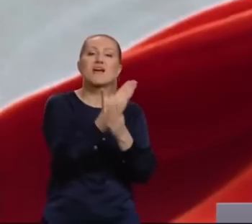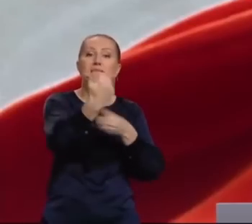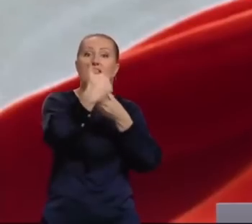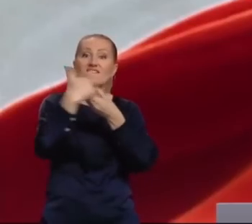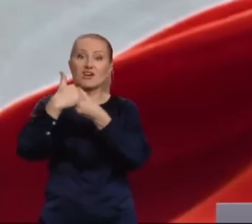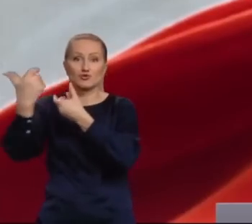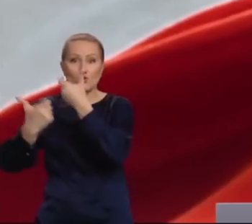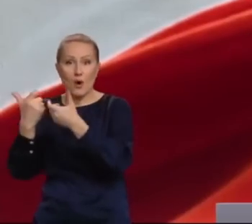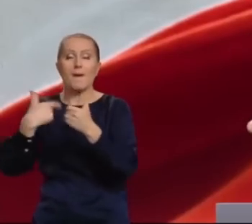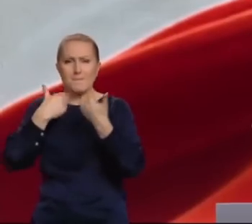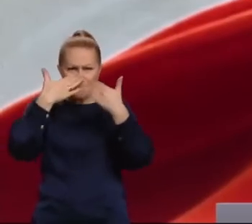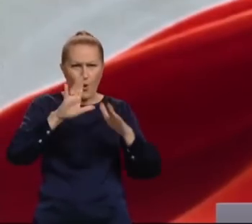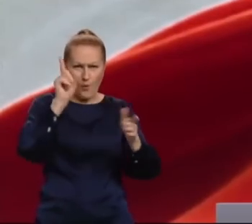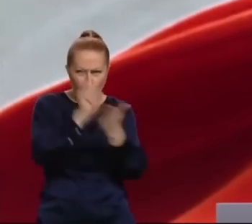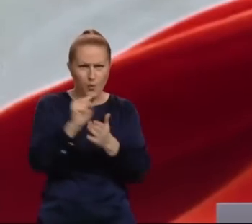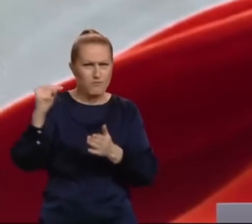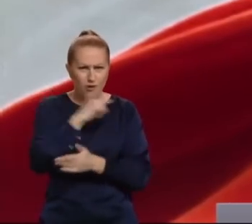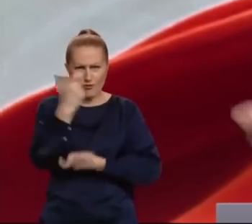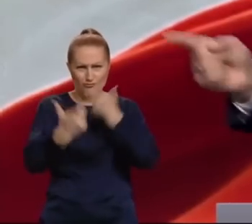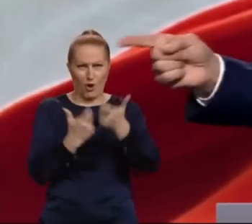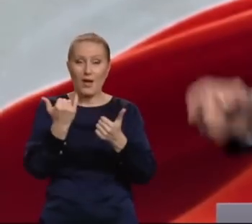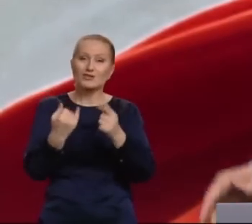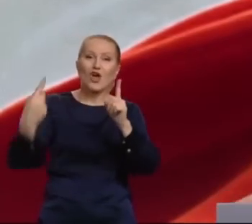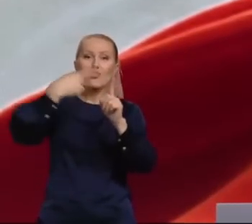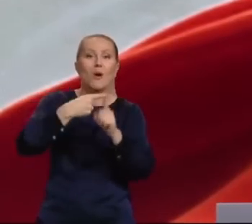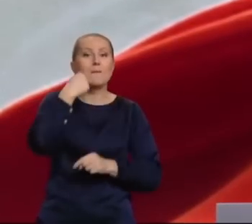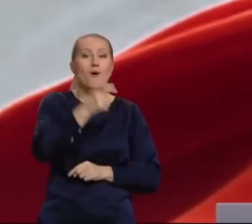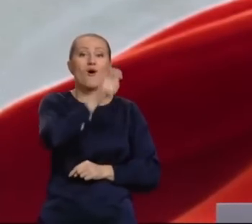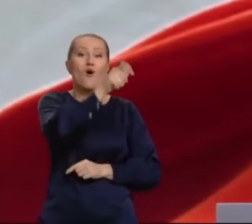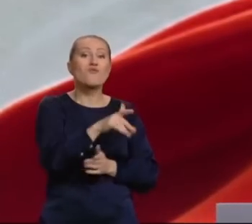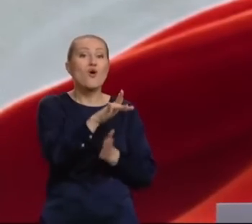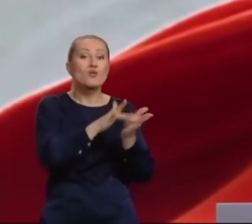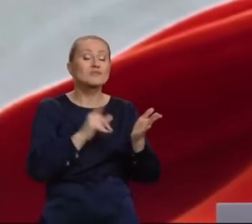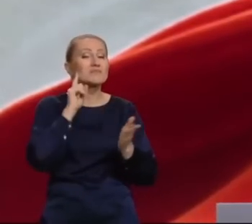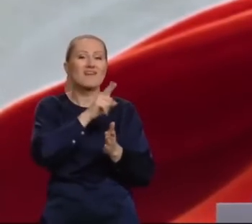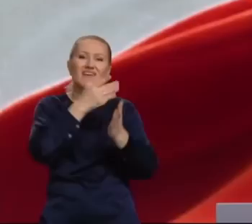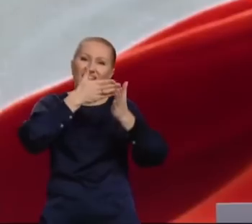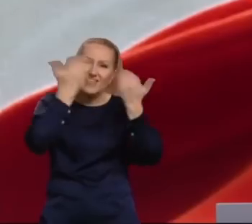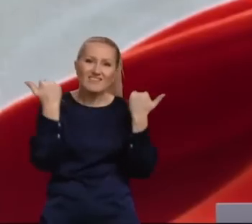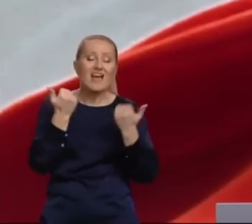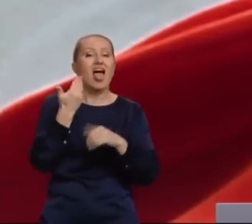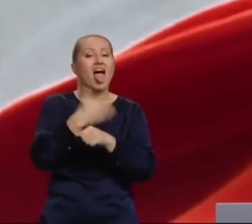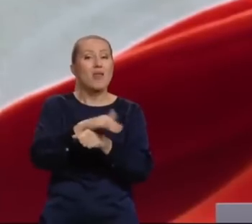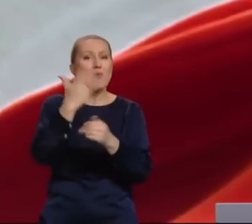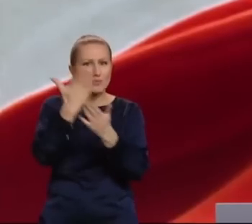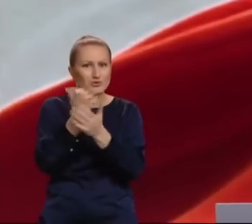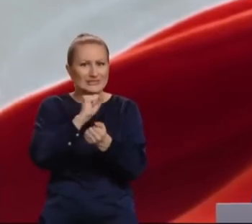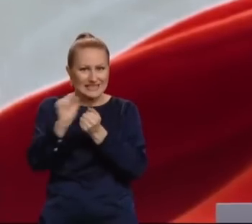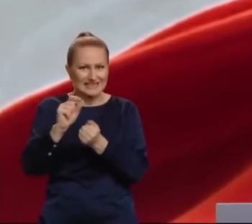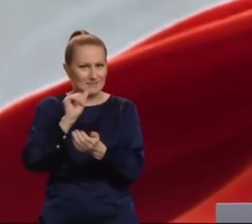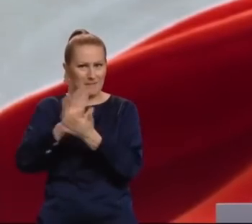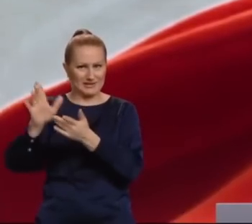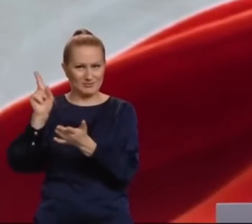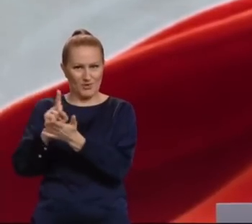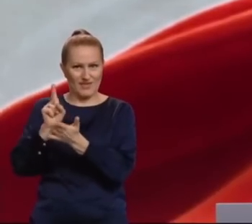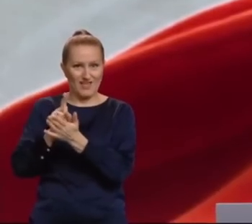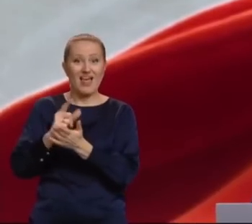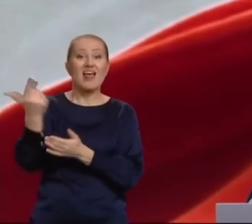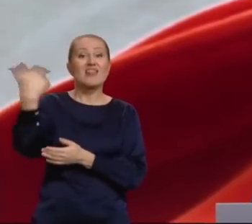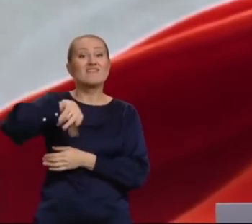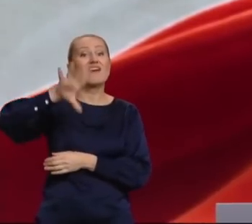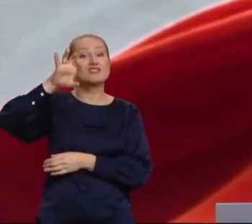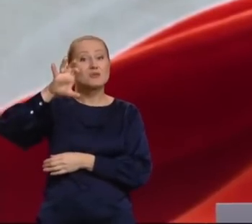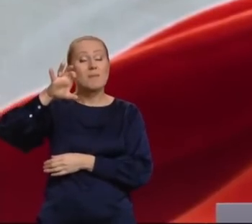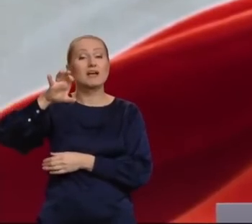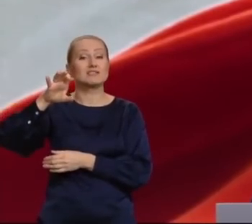pokazaliśmy, że można zrobić. A przy okazji powiem, że pan Tusk nie wiedział niestety, że emerytura już jest bez podatku do